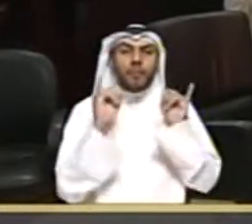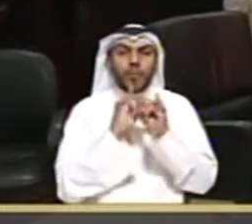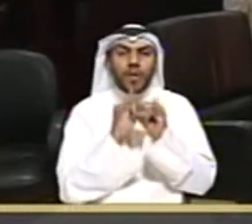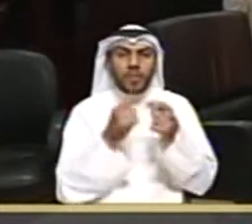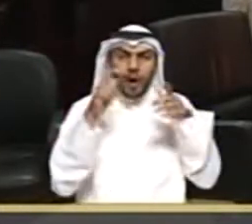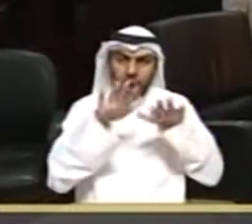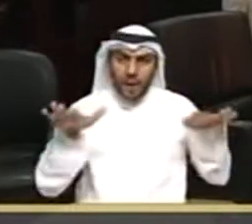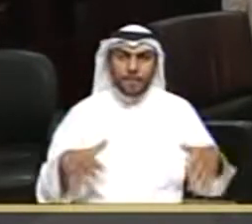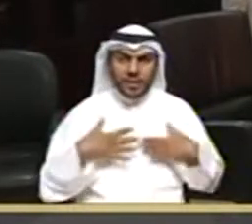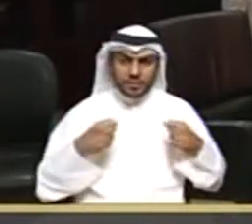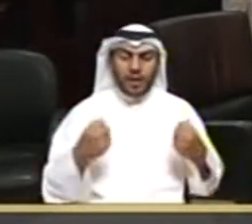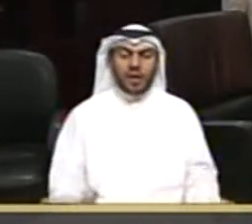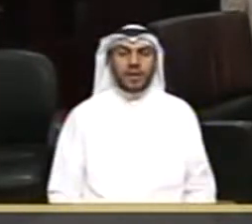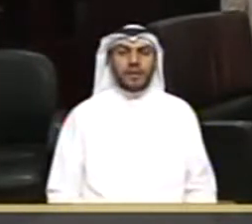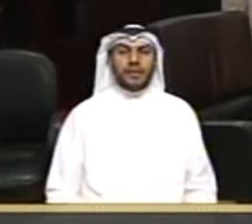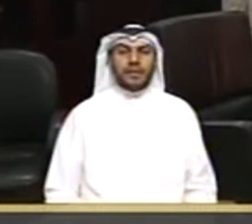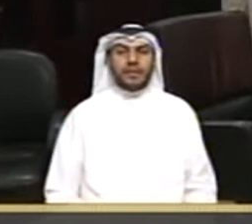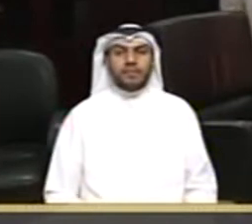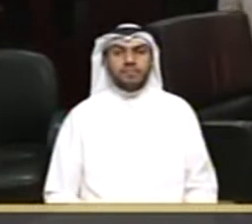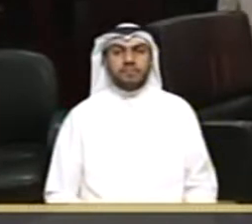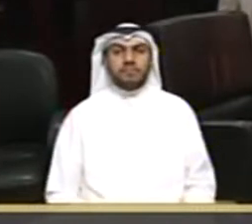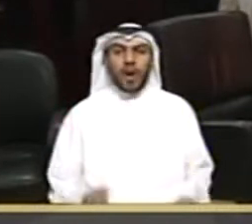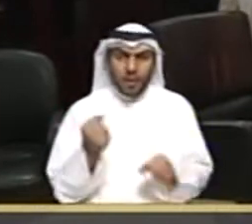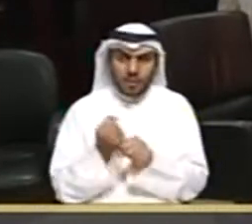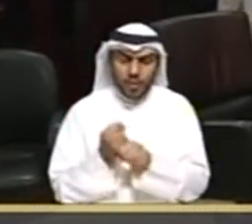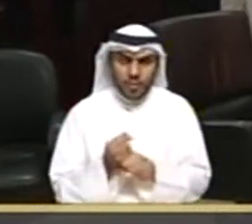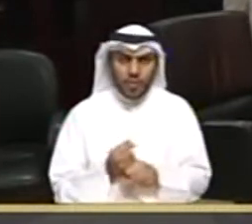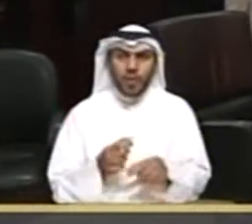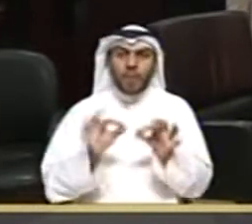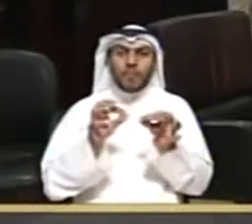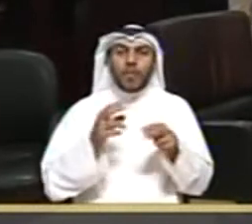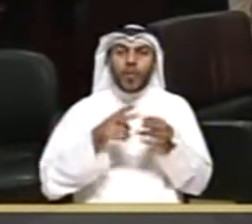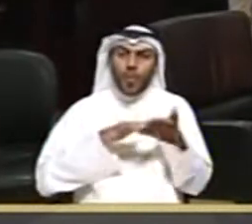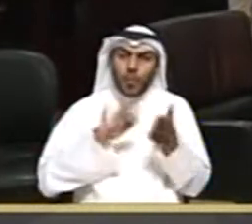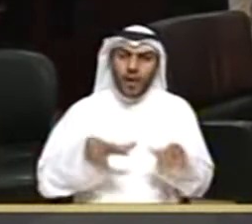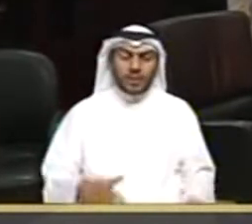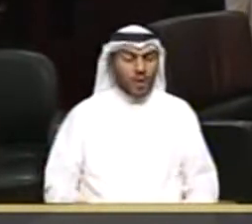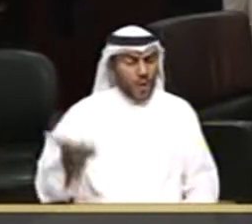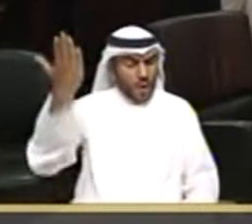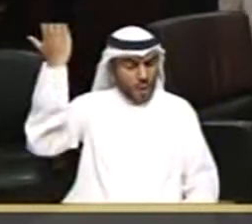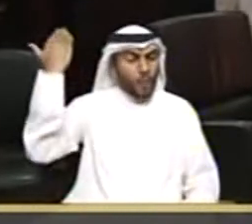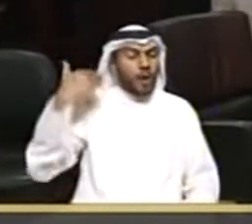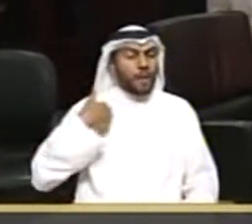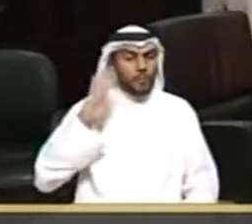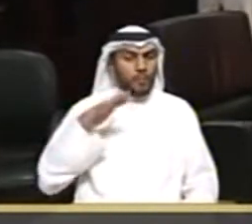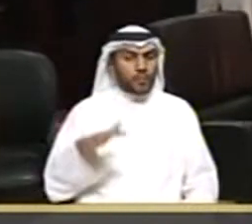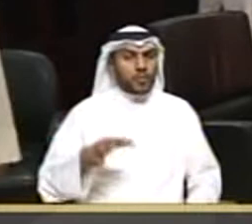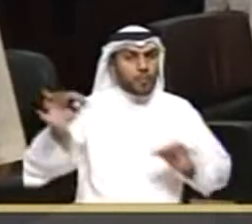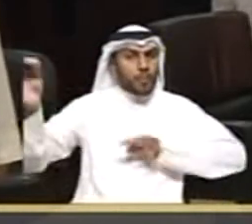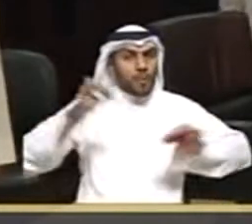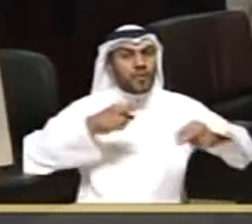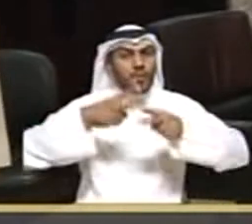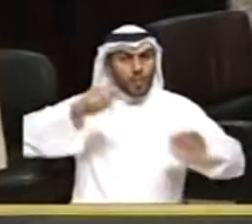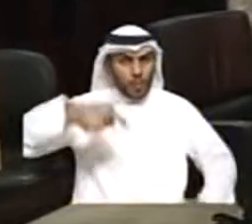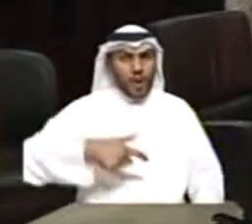والسلامة الصحة والسلامة المهنية اللي مقرها جمعية المهندسين الكويتية، ولنا سابق تجربة في اعتماد وتأهيل مهندسين كويتي